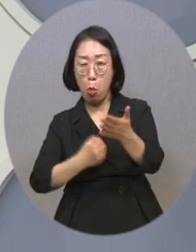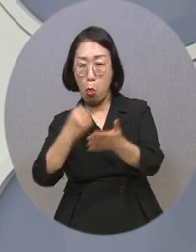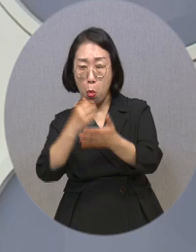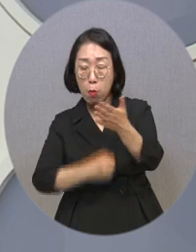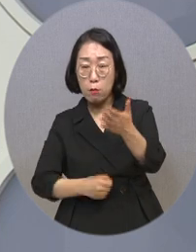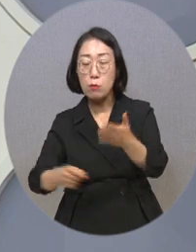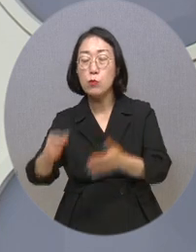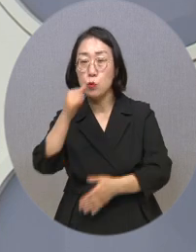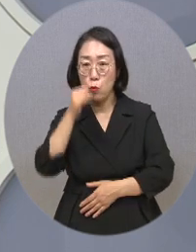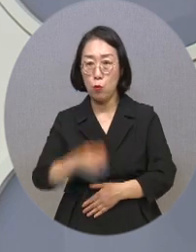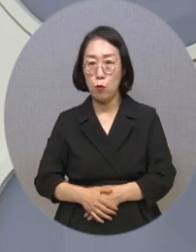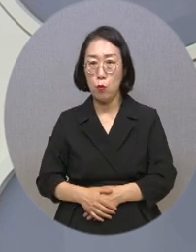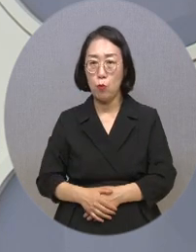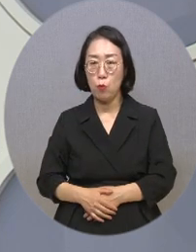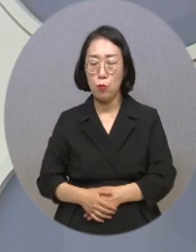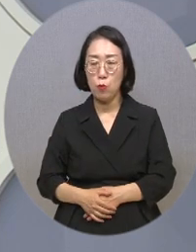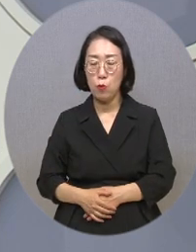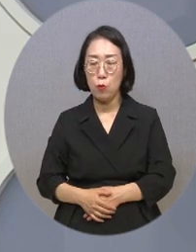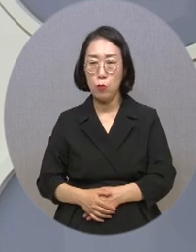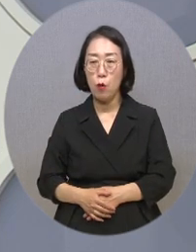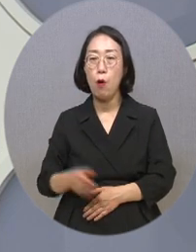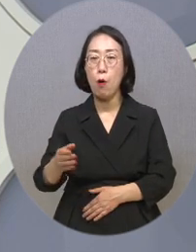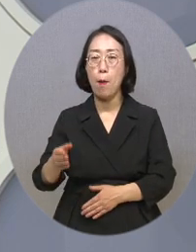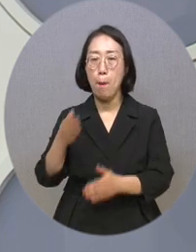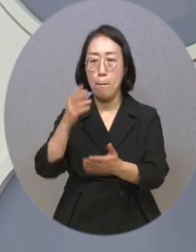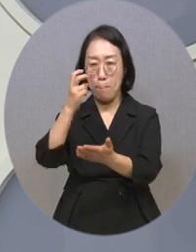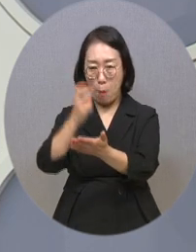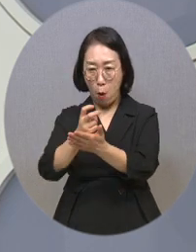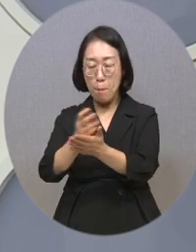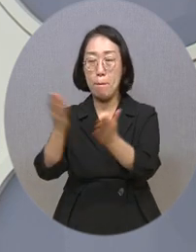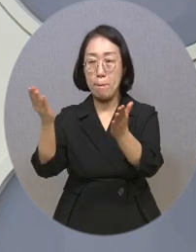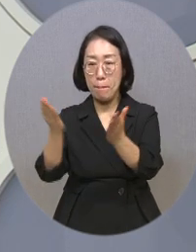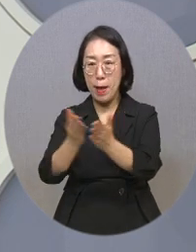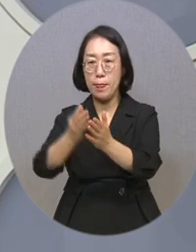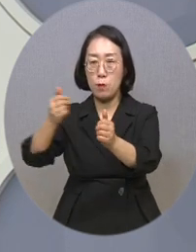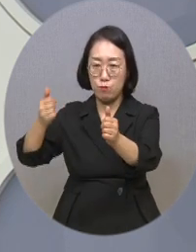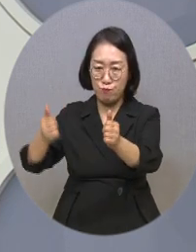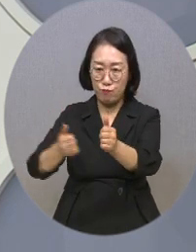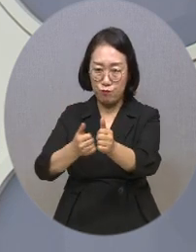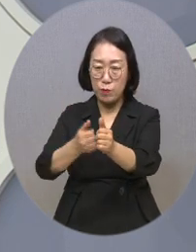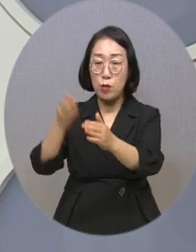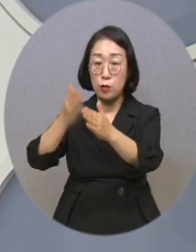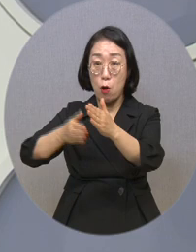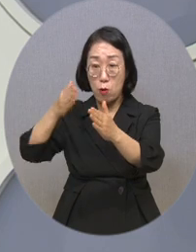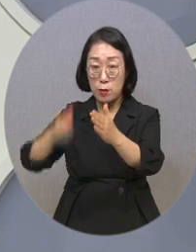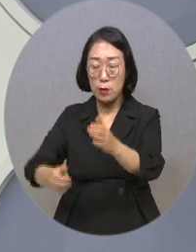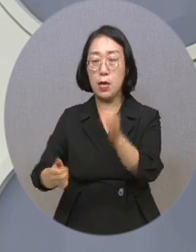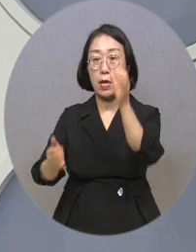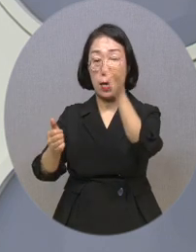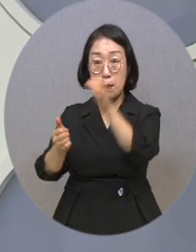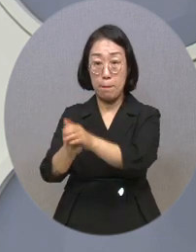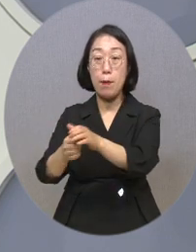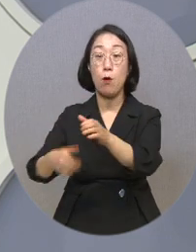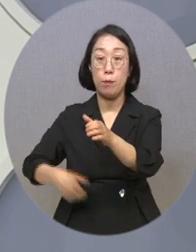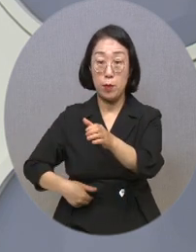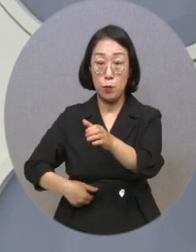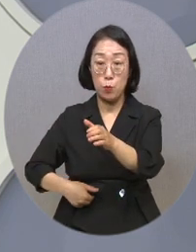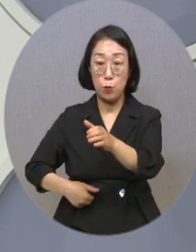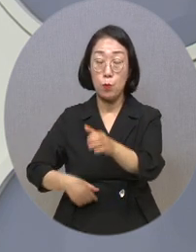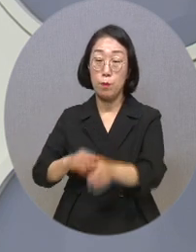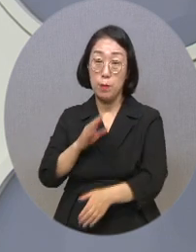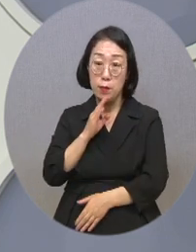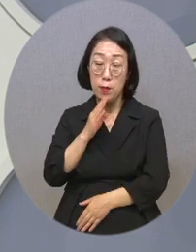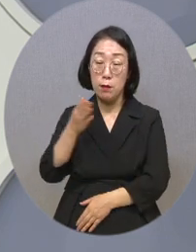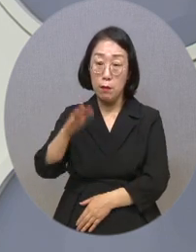저기 성년 후견인을 둬야 되겠구나. 그럼 거기로 해결되겠구나를 생각해서 그런 걸 도입을 했는데